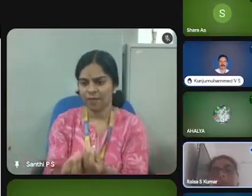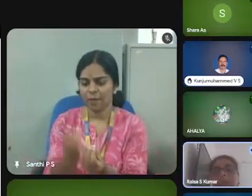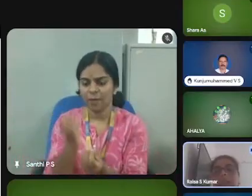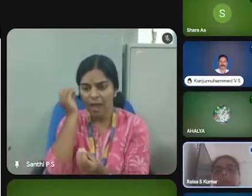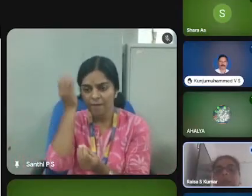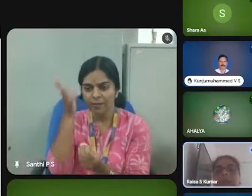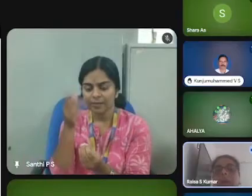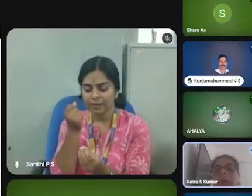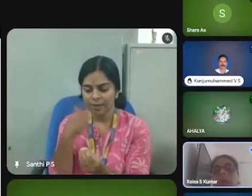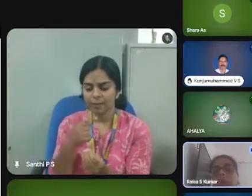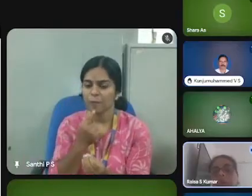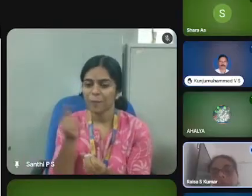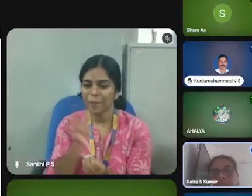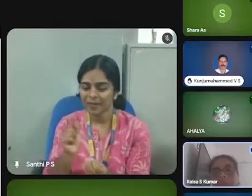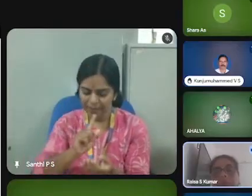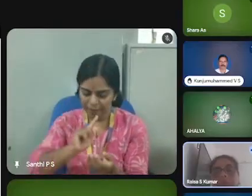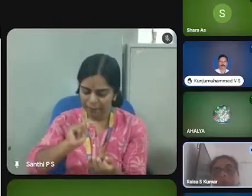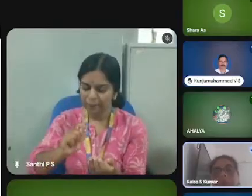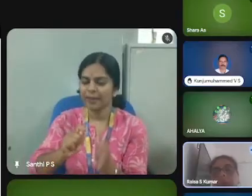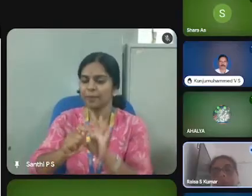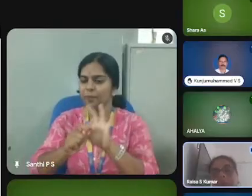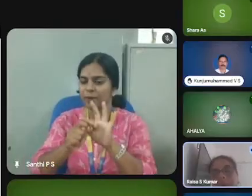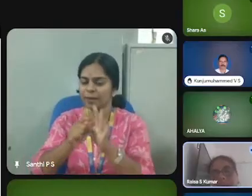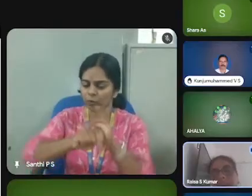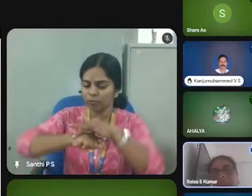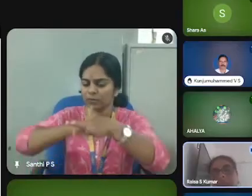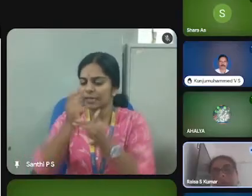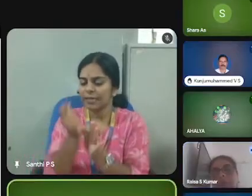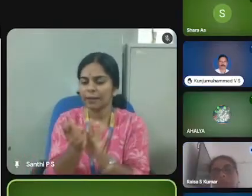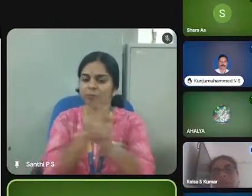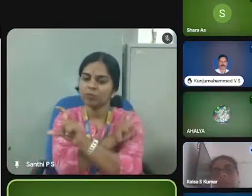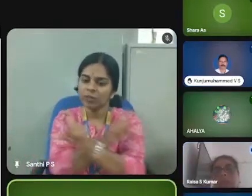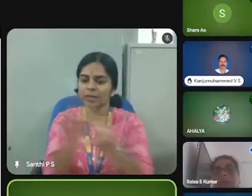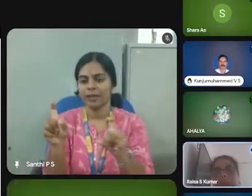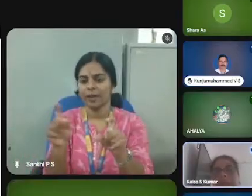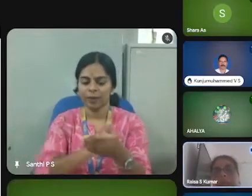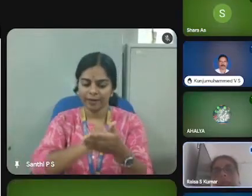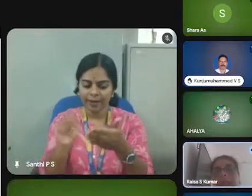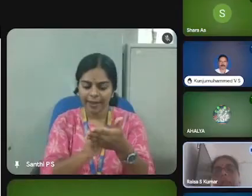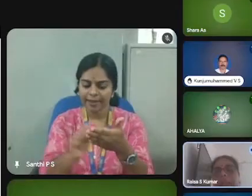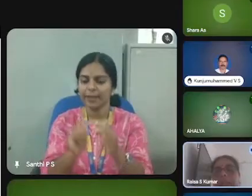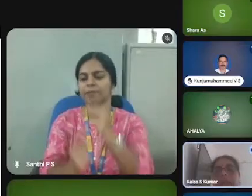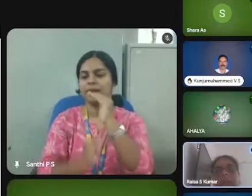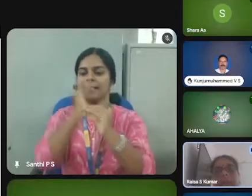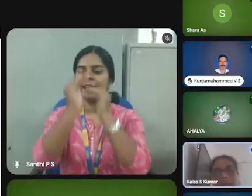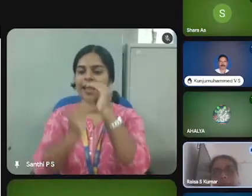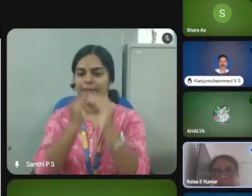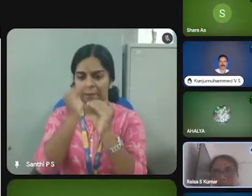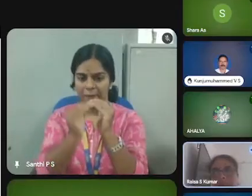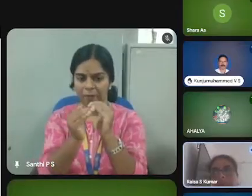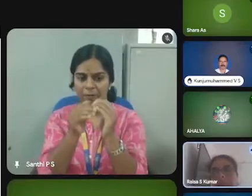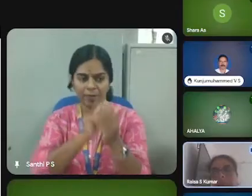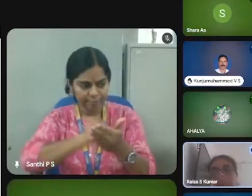പെൻസിൽ പിടിക്കുന്ന സമയത്ത് ഒരു ഗ്രിപ്പ് കിട്ടും. അപ്പോ റൈറ്റിങ്ങും കുറച്ച് നല്ല നീറ്റായിട്ട് അവർക്ക് ലെജിബിൾ ആയിട്ട്